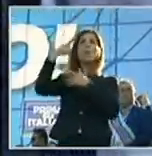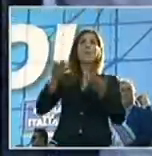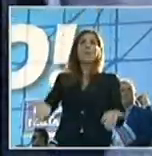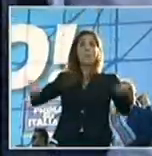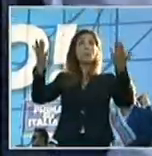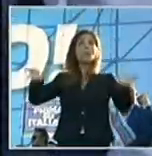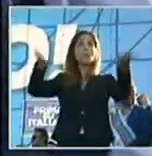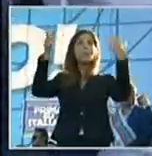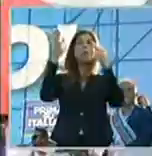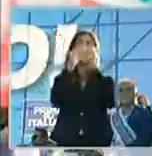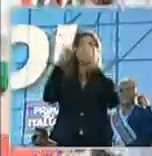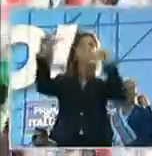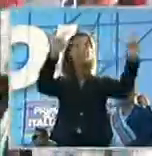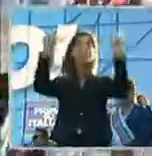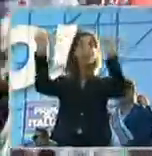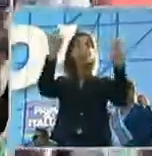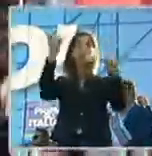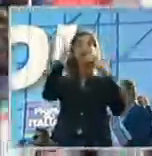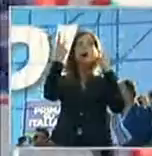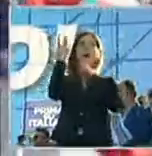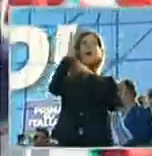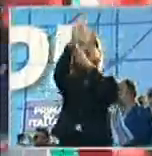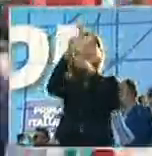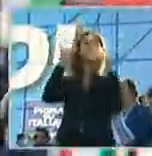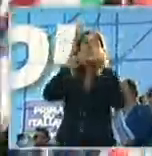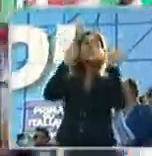questo Salvini post strappo, dicevamo,